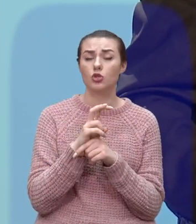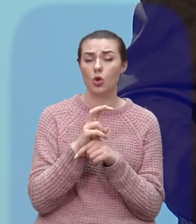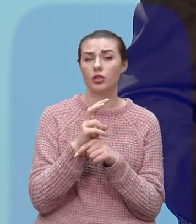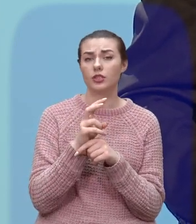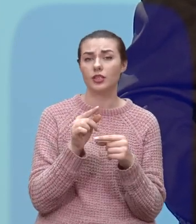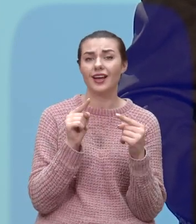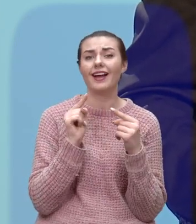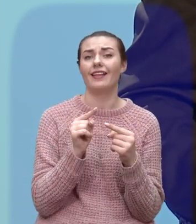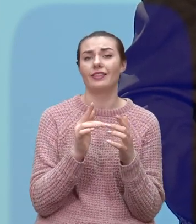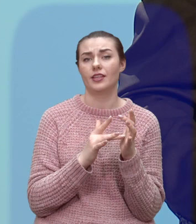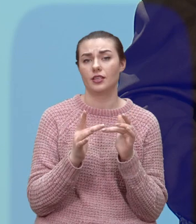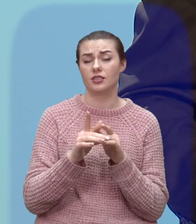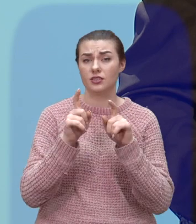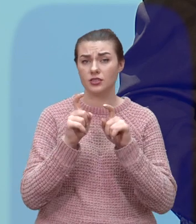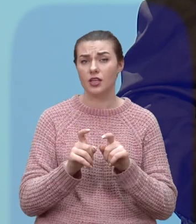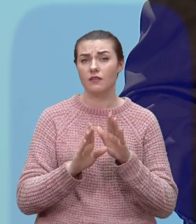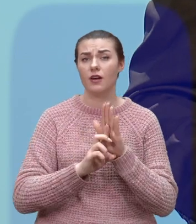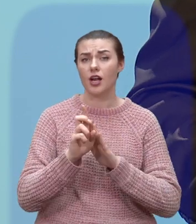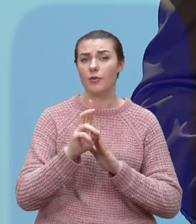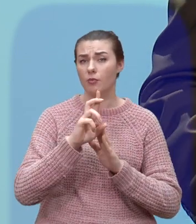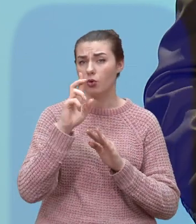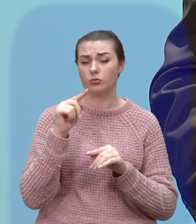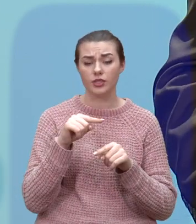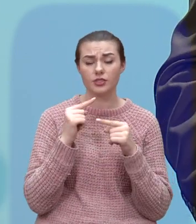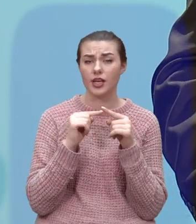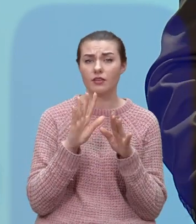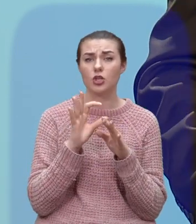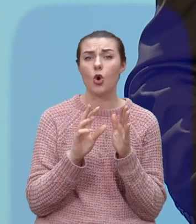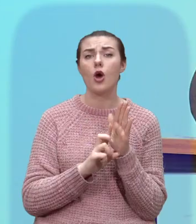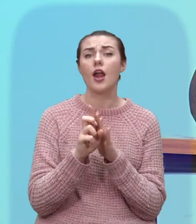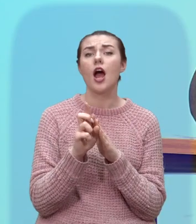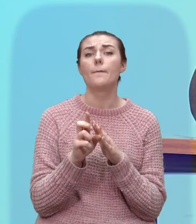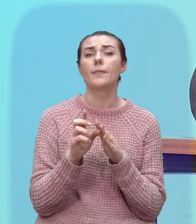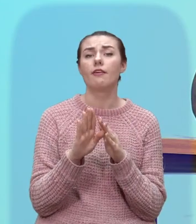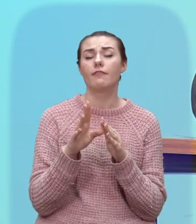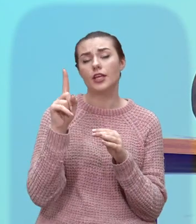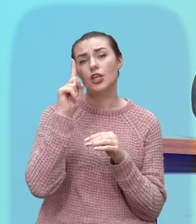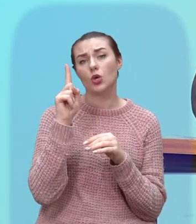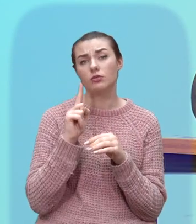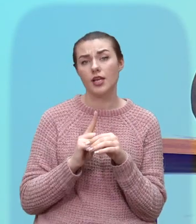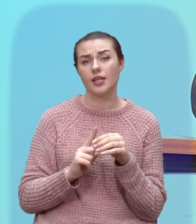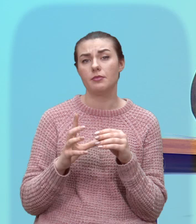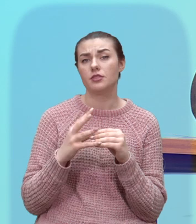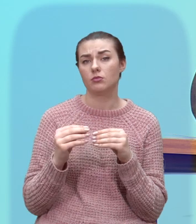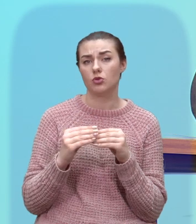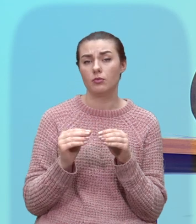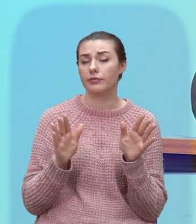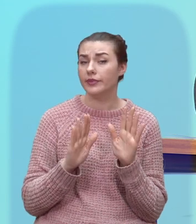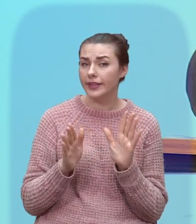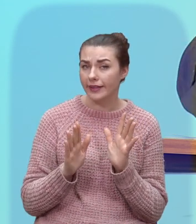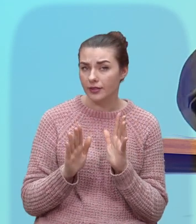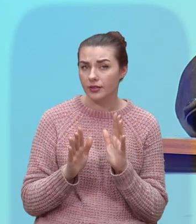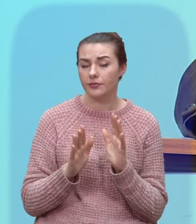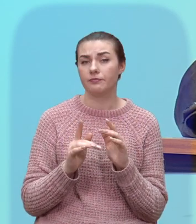сядет в храме божием речь не идет о храме в иерусалиме на земном да